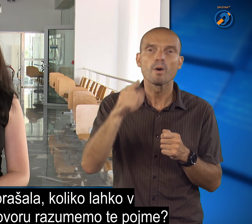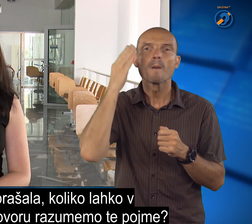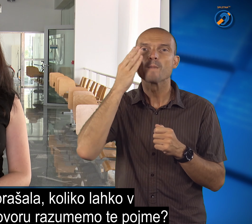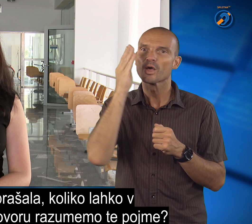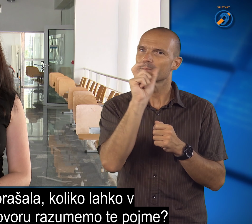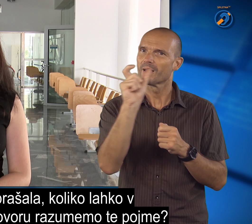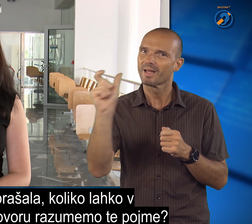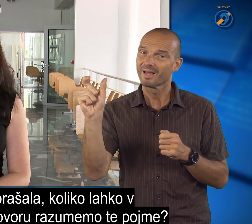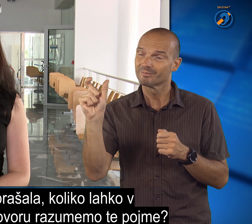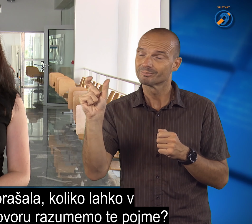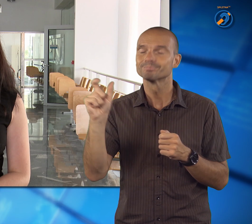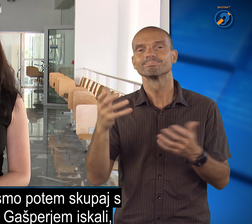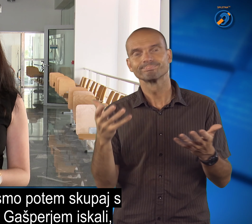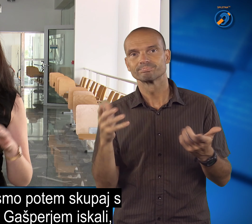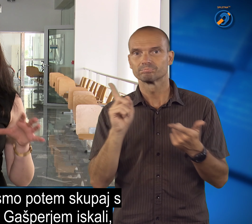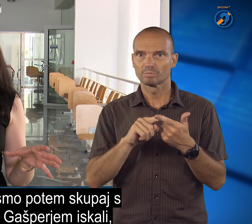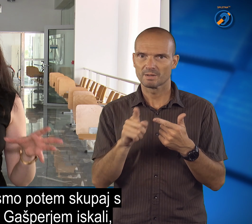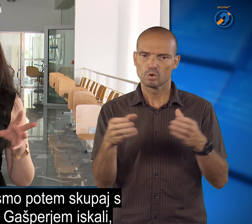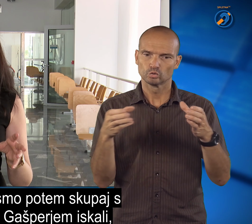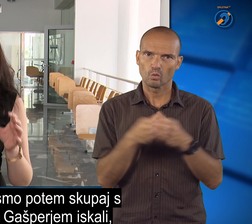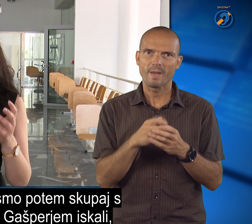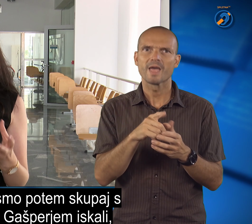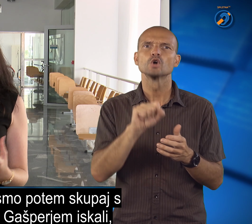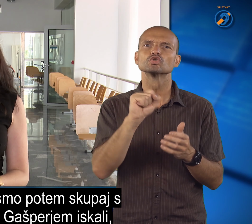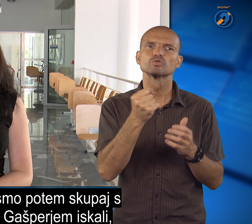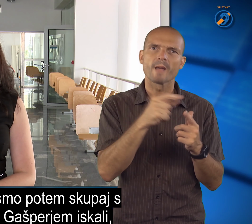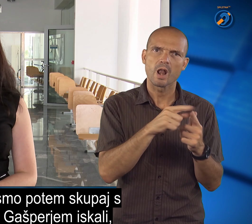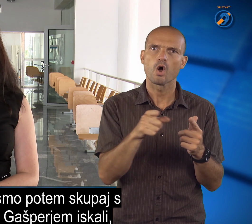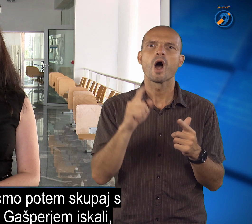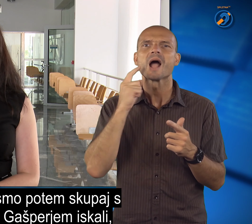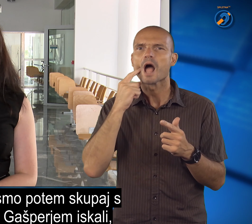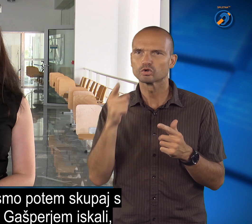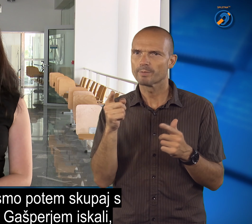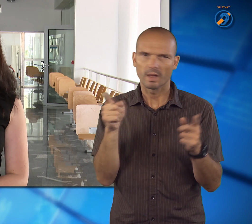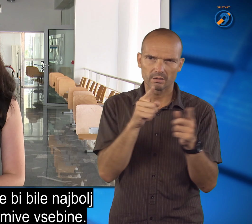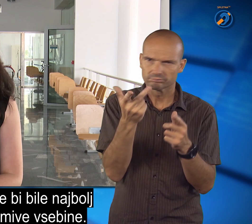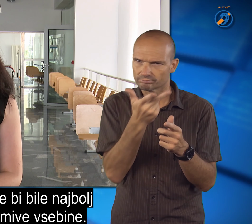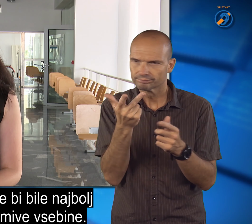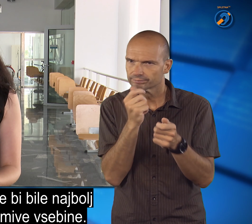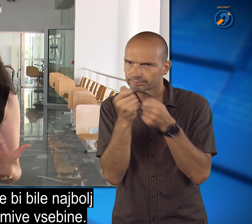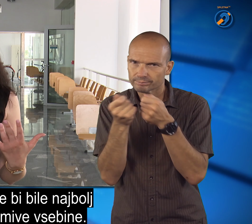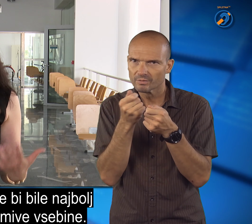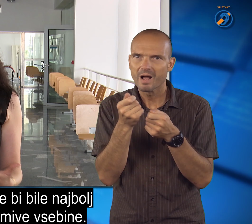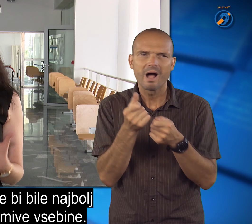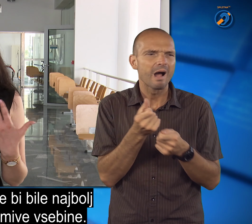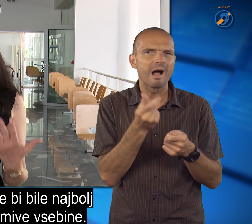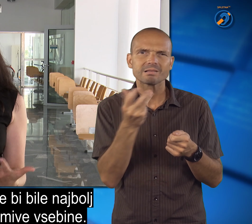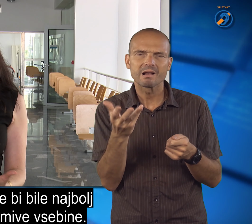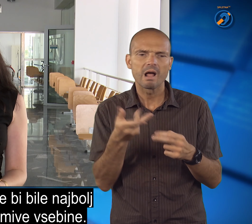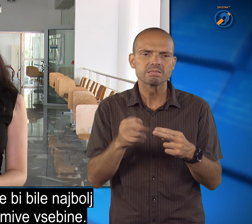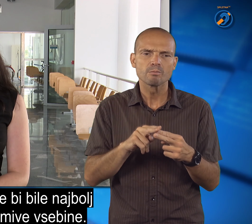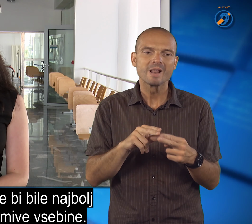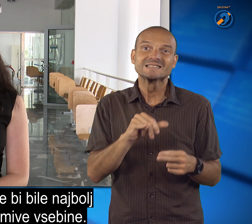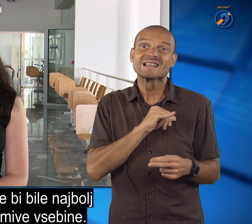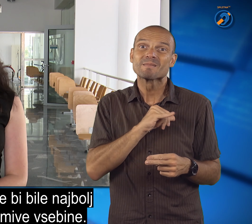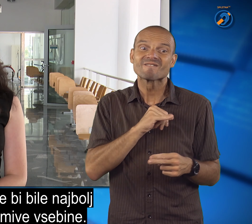te pojme. Tako da smo potem skupaj s Špelo in Gašperjem iskali, katere bi bile